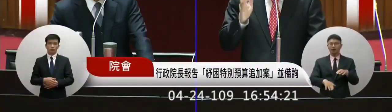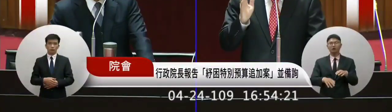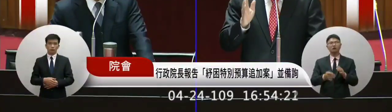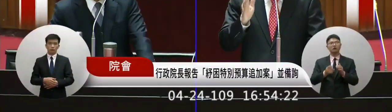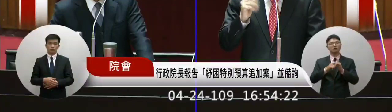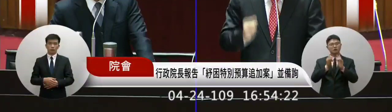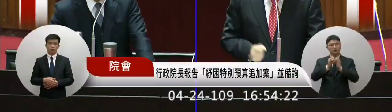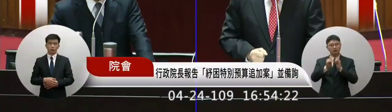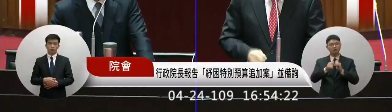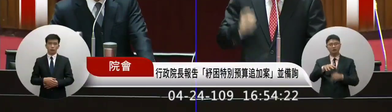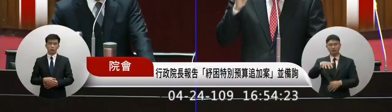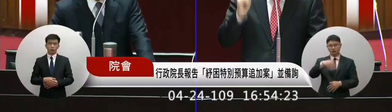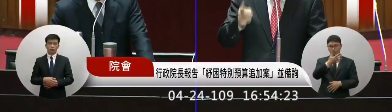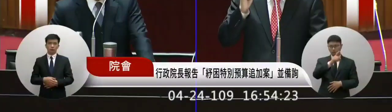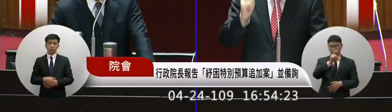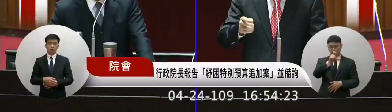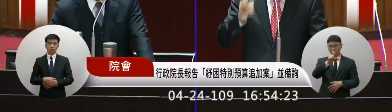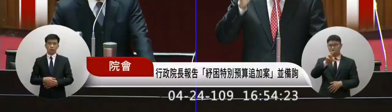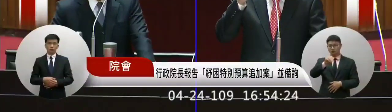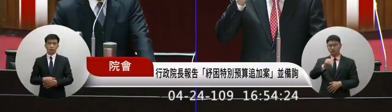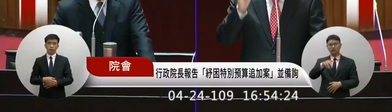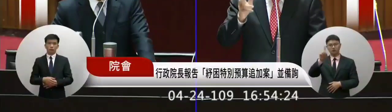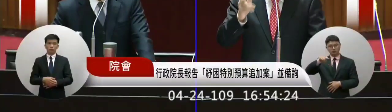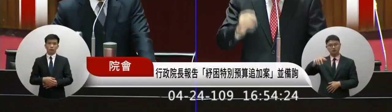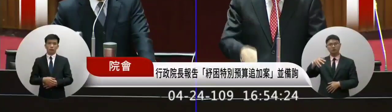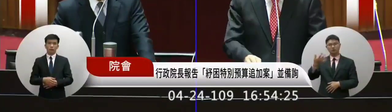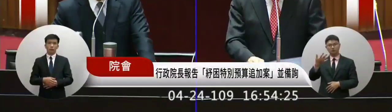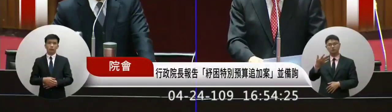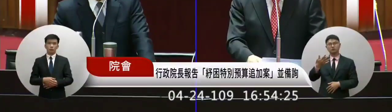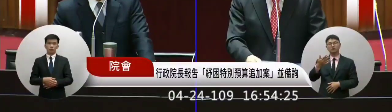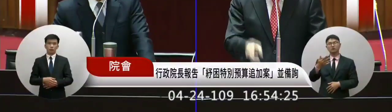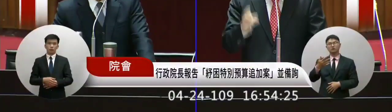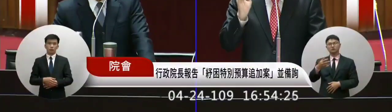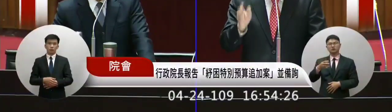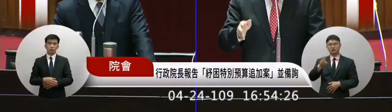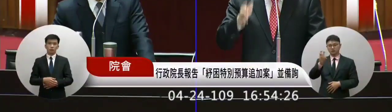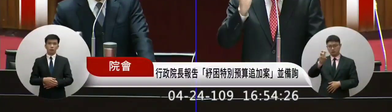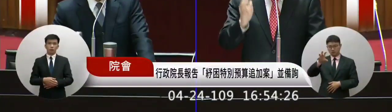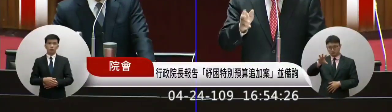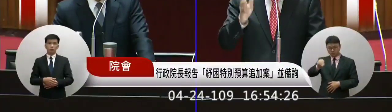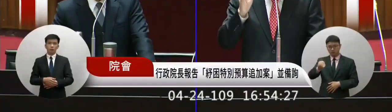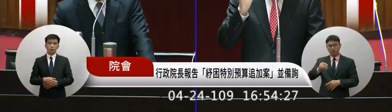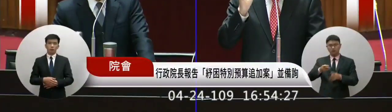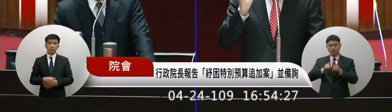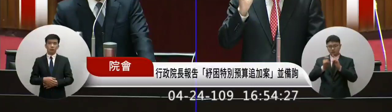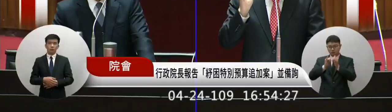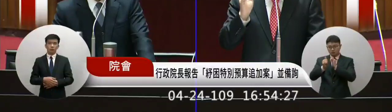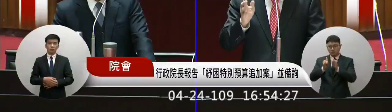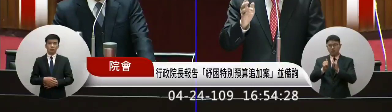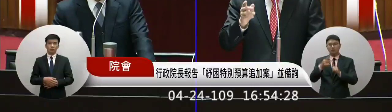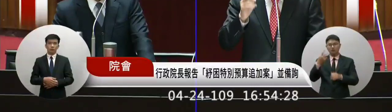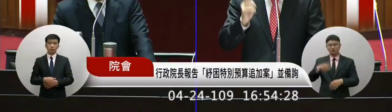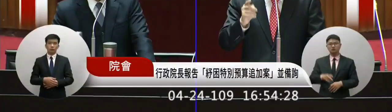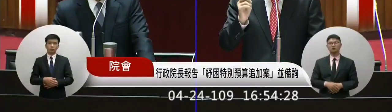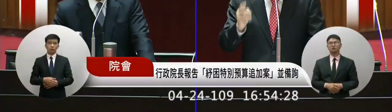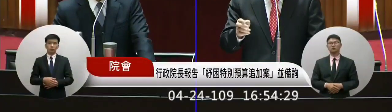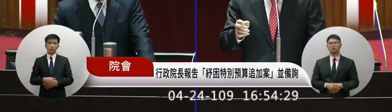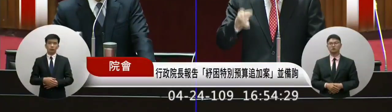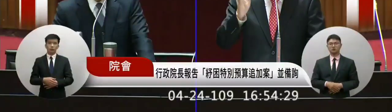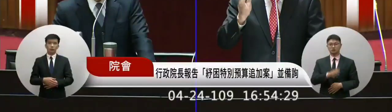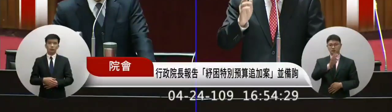总共有510万户，1530万人，加上未达 这个起征